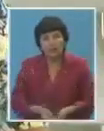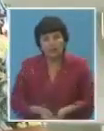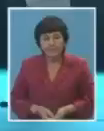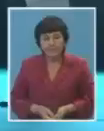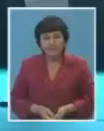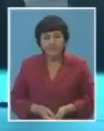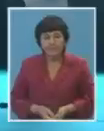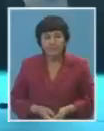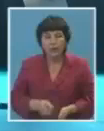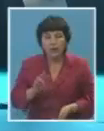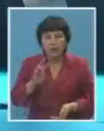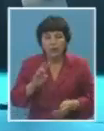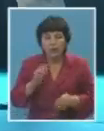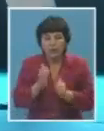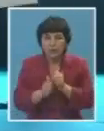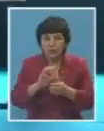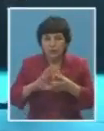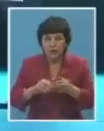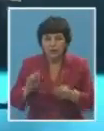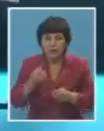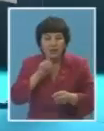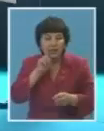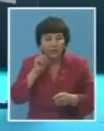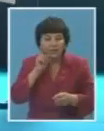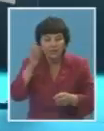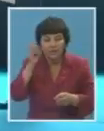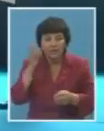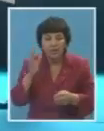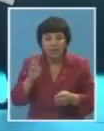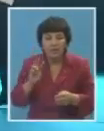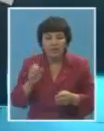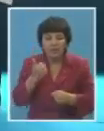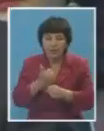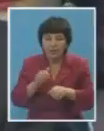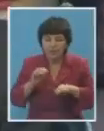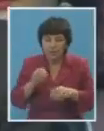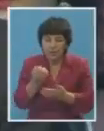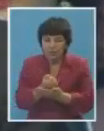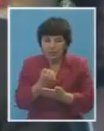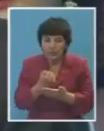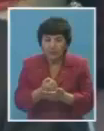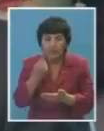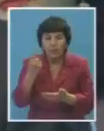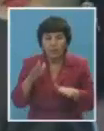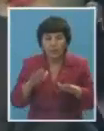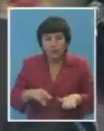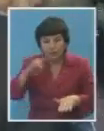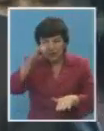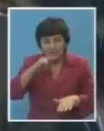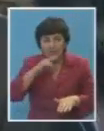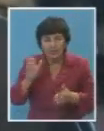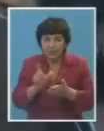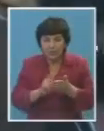білемін. Мүшәйрә қорытындысында жаңақалалық жастарын Мәрлен Ғилымқан бас жүлдеге лайық деп танылды. Бірінші орын Қазақстан